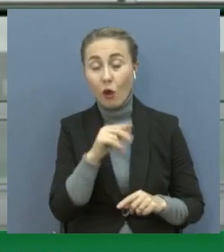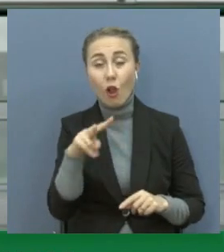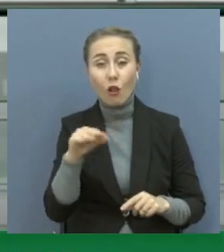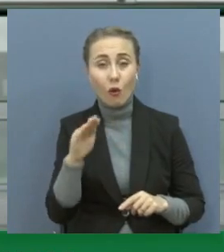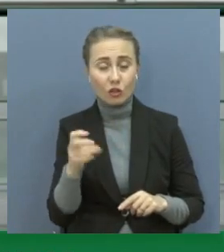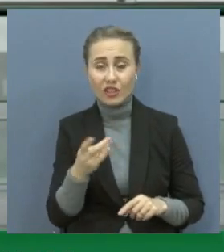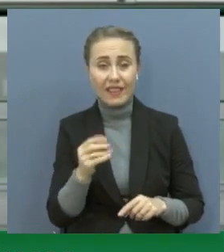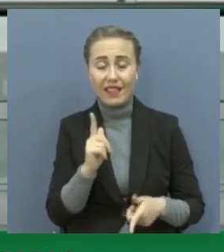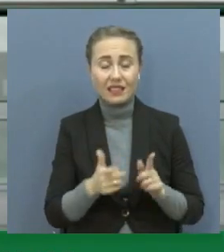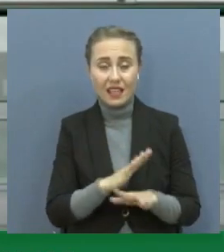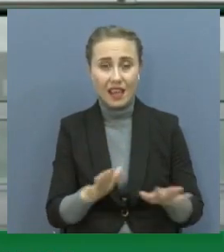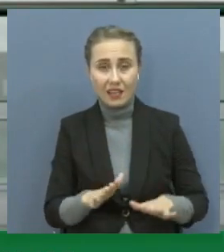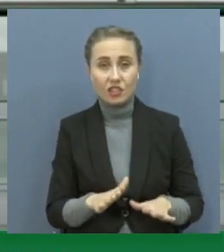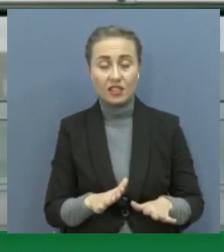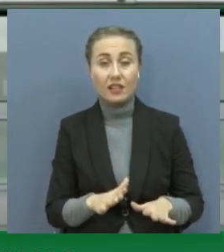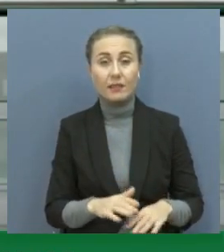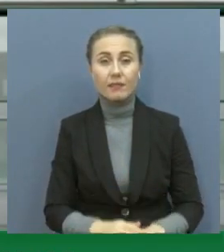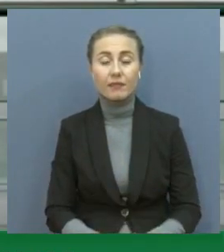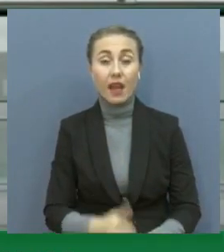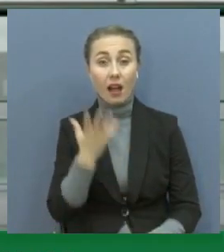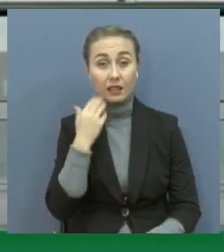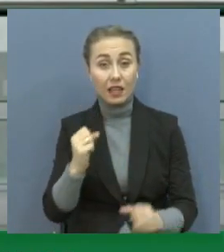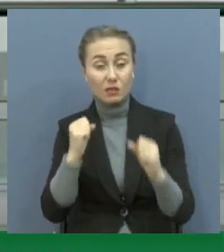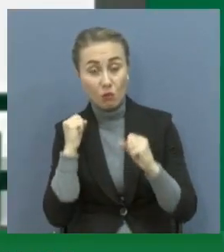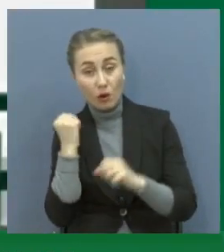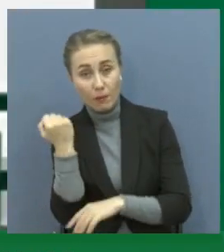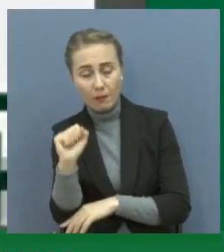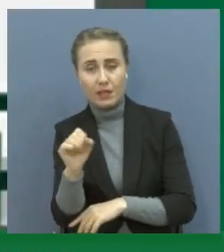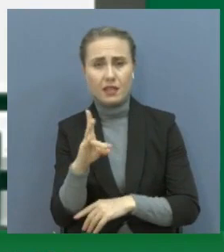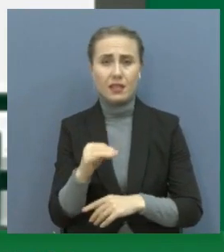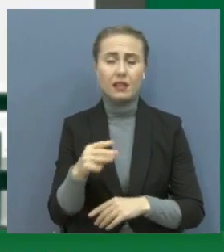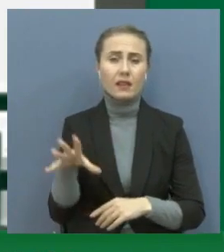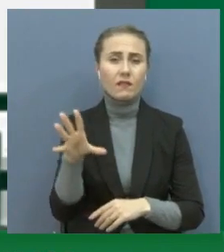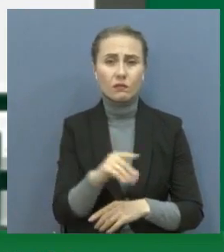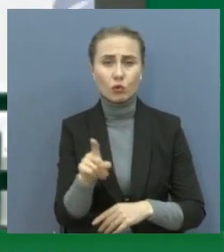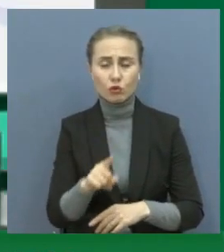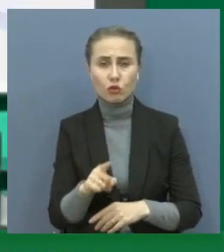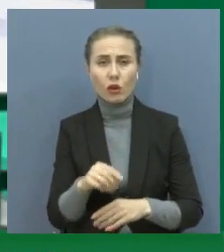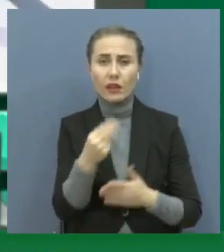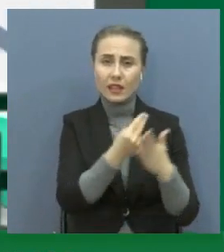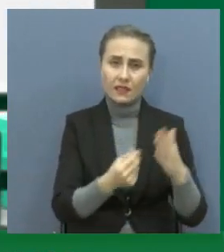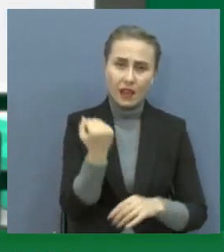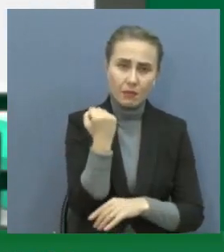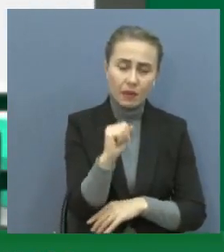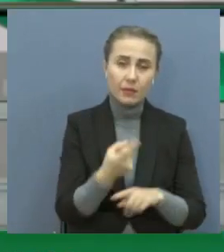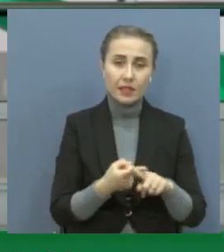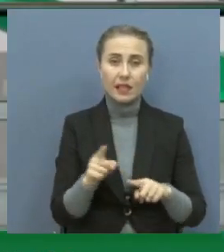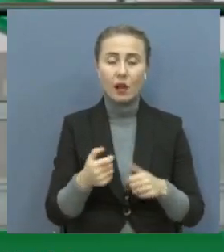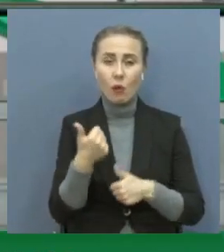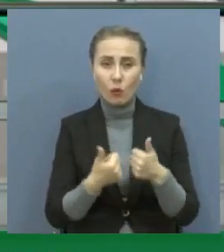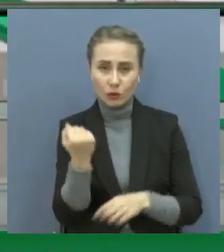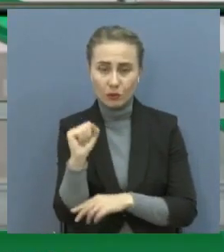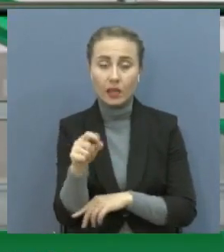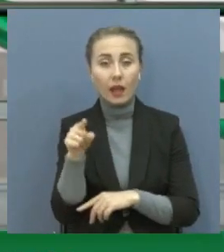все не по-настоящему. Вот это вот и опасность того, что я живу в придуманном мире, что это не... То есть детям можно, да, объяснять, что это все